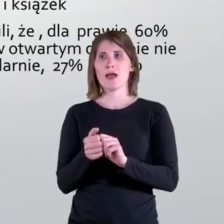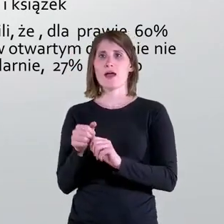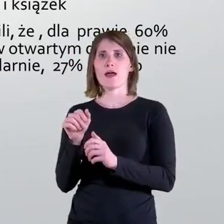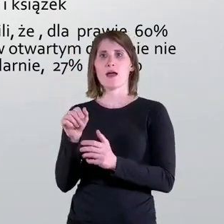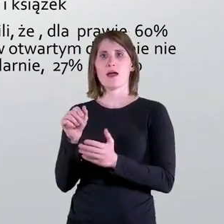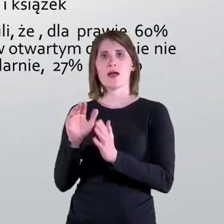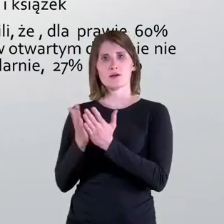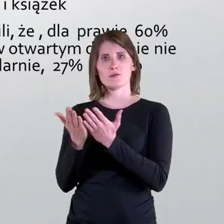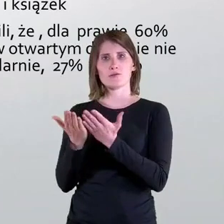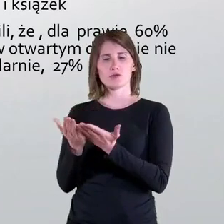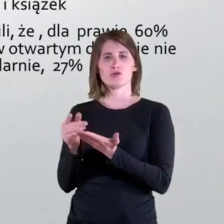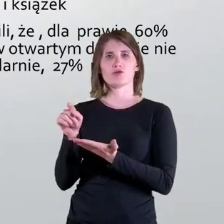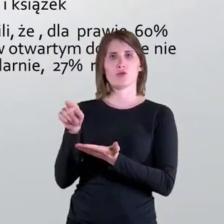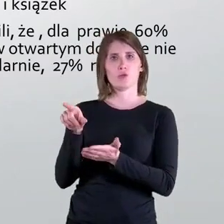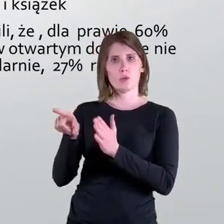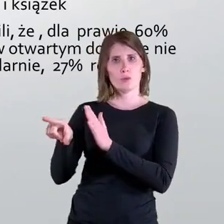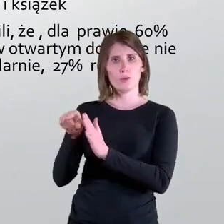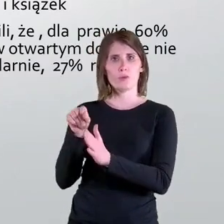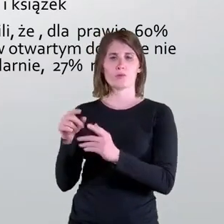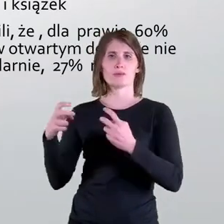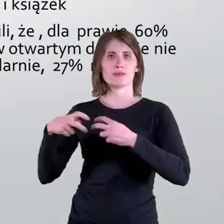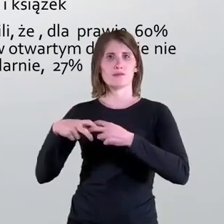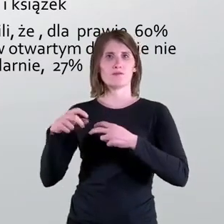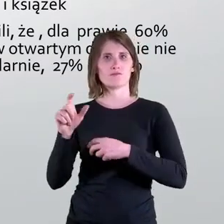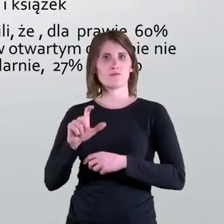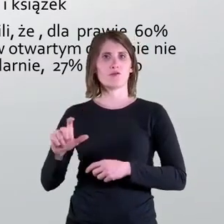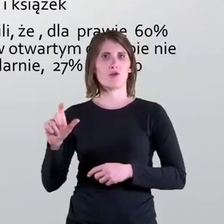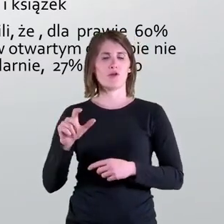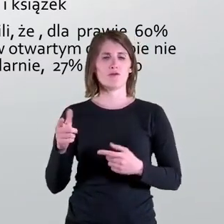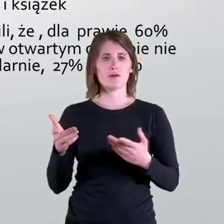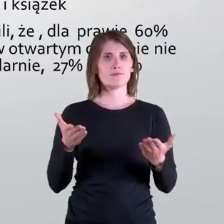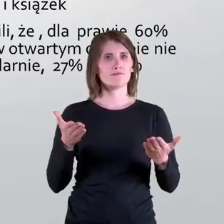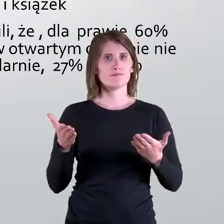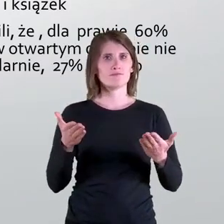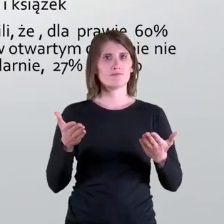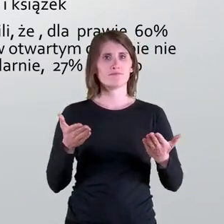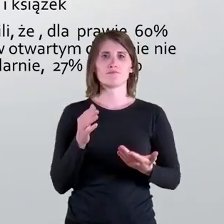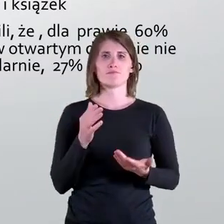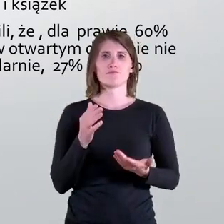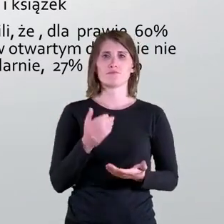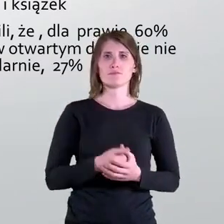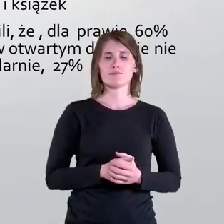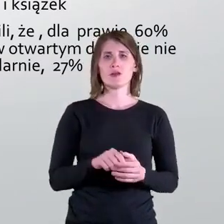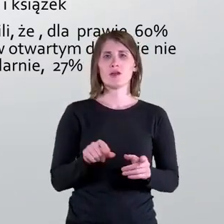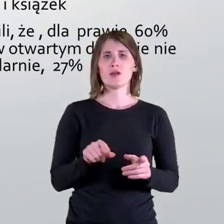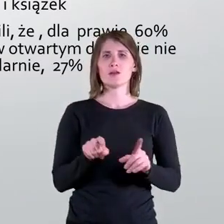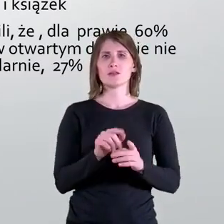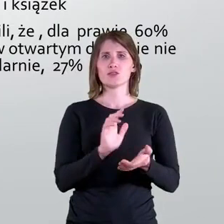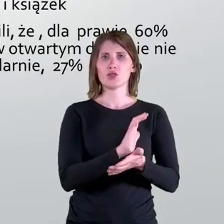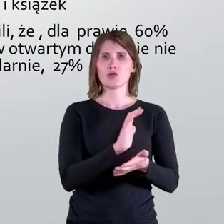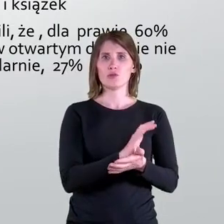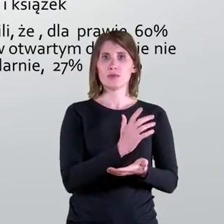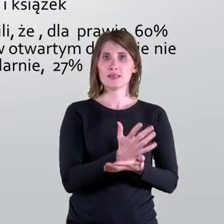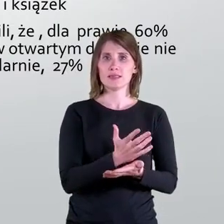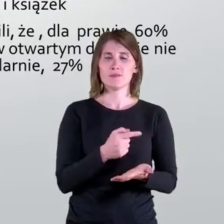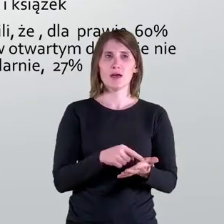książki cyfrowe Jaka jest liczba Kasprowicz